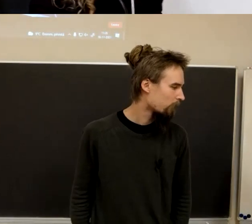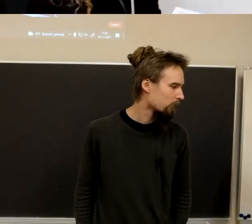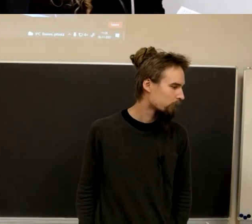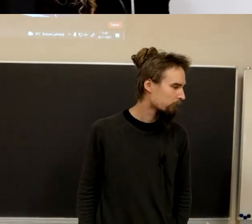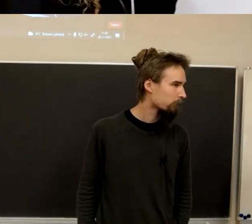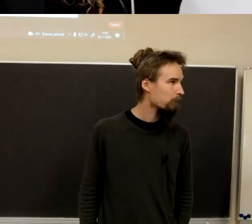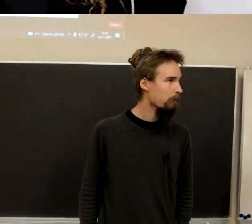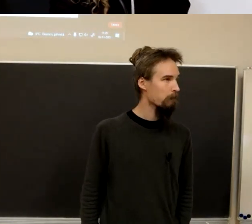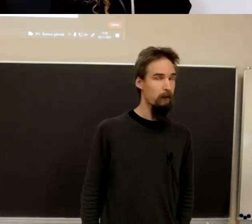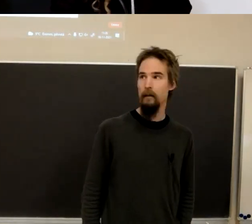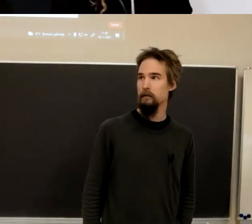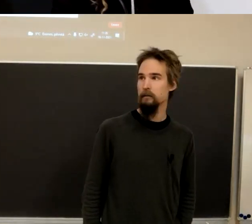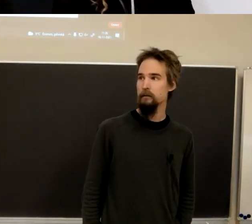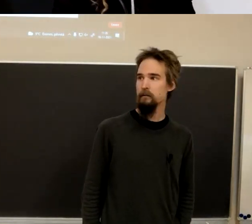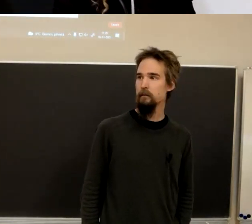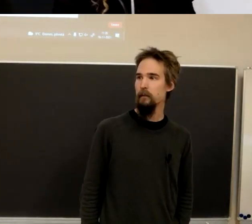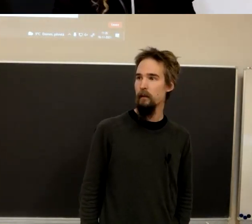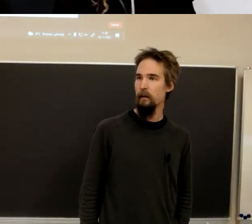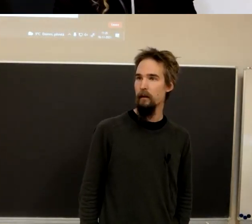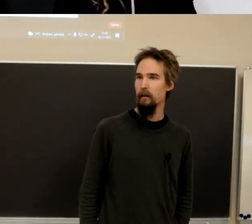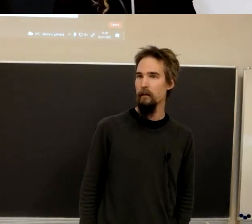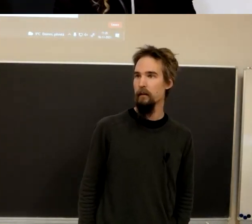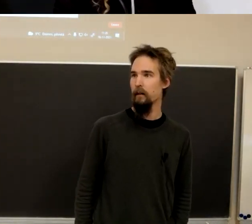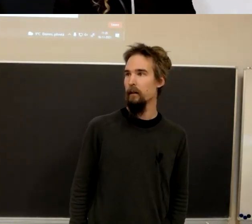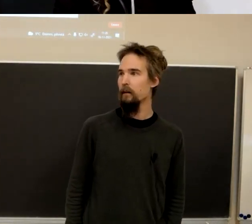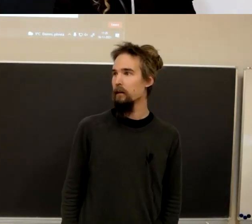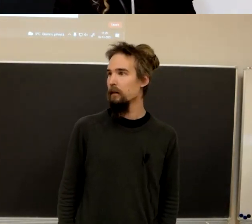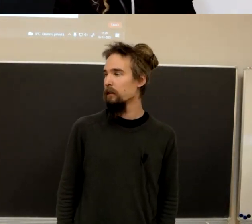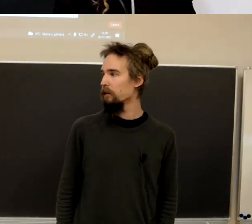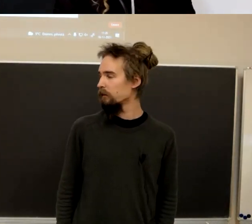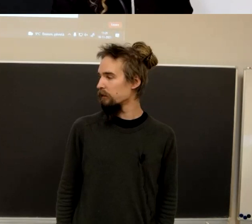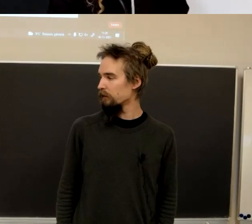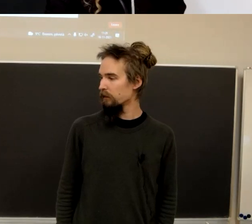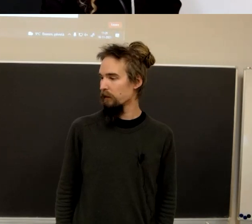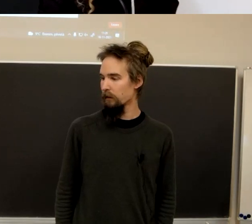Meillä voisi olla aikaa ihan lyhyelle kysymykselle vielä minuutti pari, jos joku.